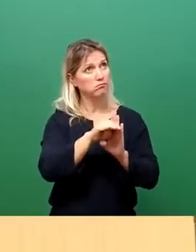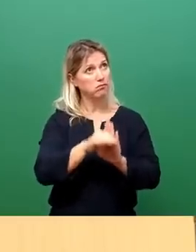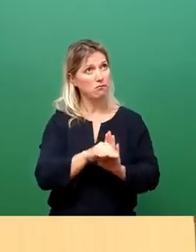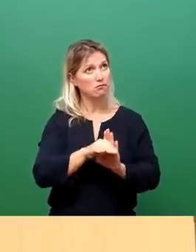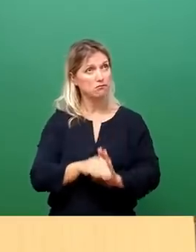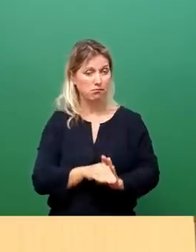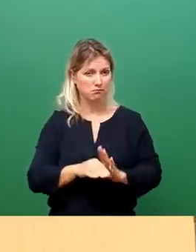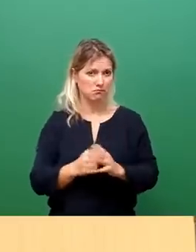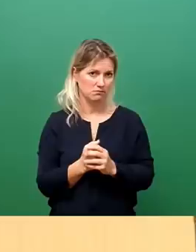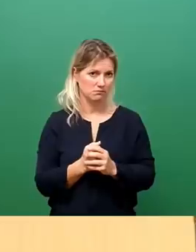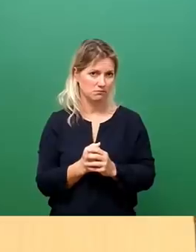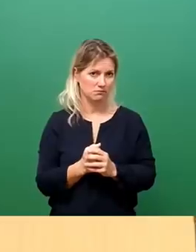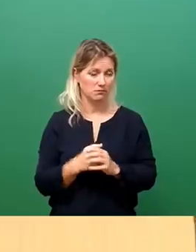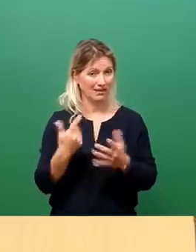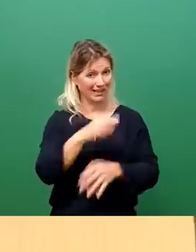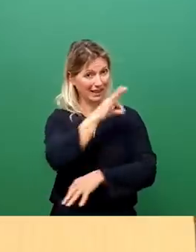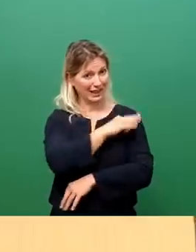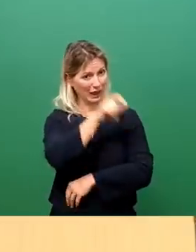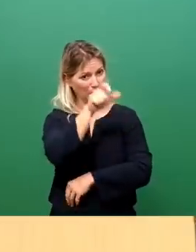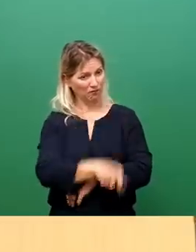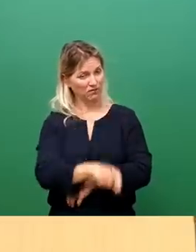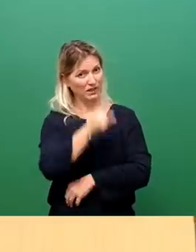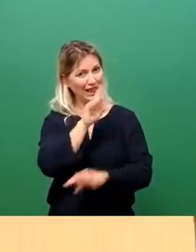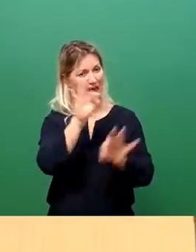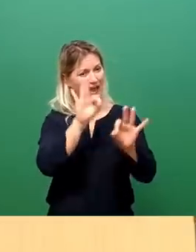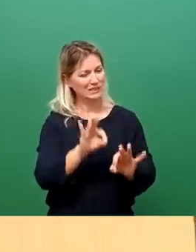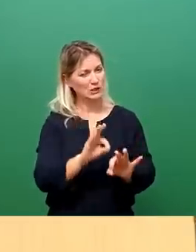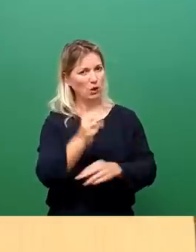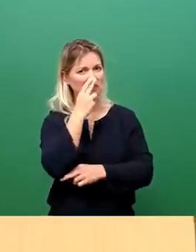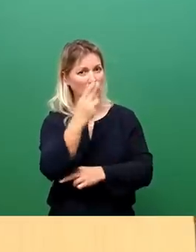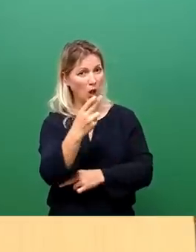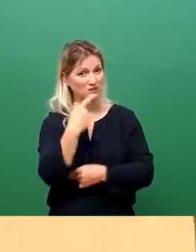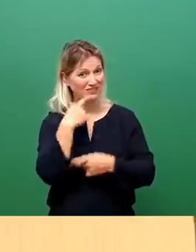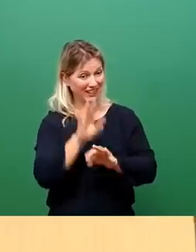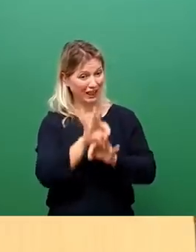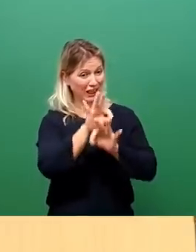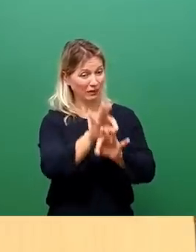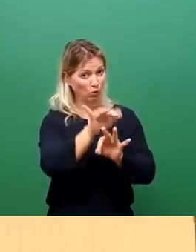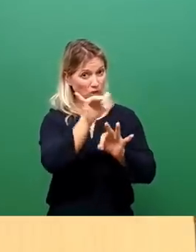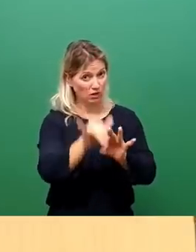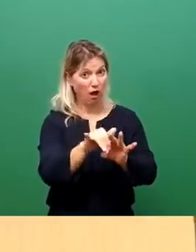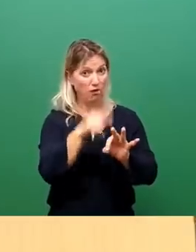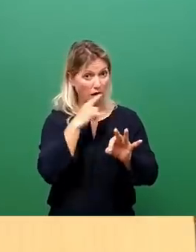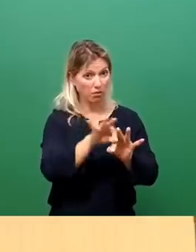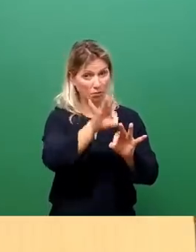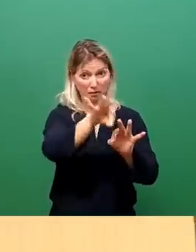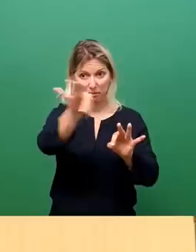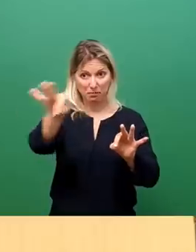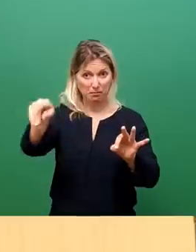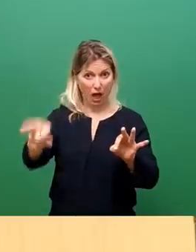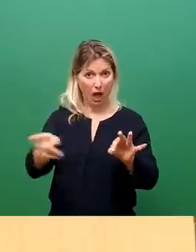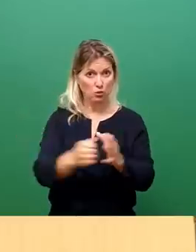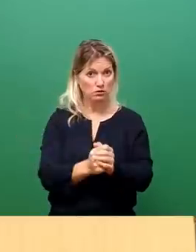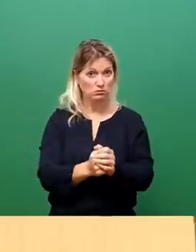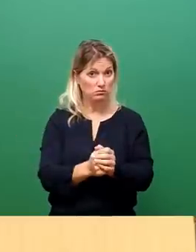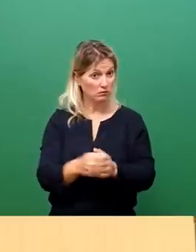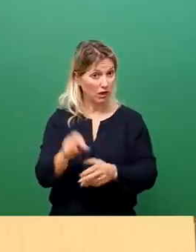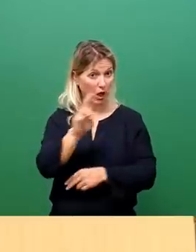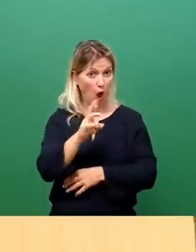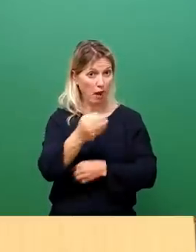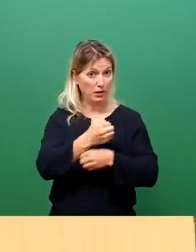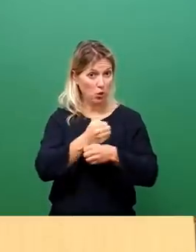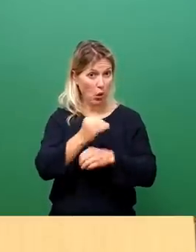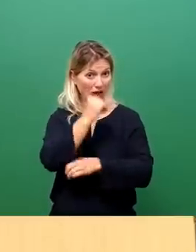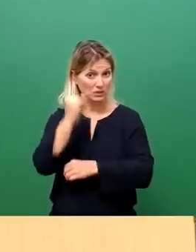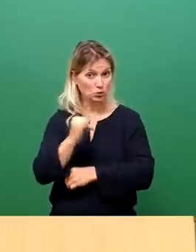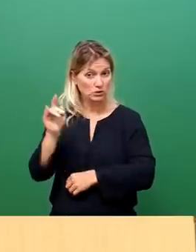Risiko eines Geimpften, wenn er sich infiziert hat, das Virus weiterzugeben? Das RKI kann nach eigener Aussage dieses Risiko nicht